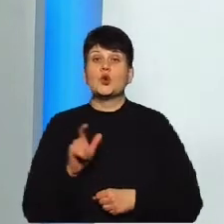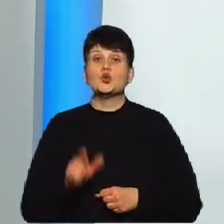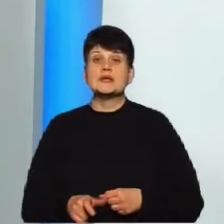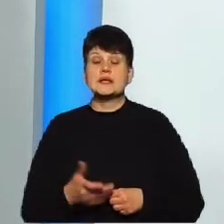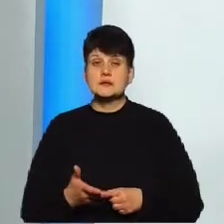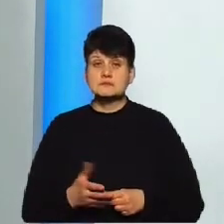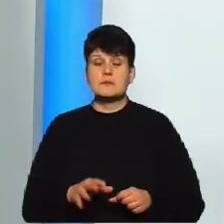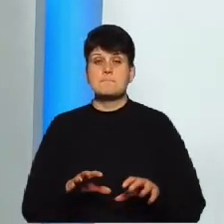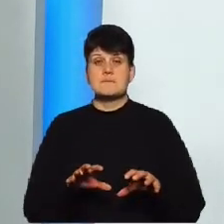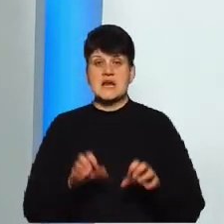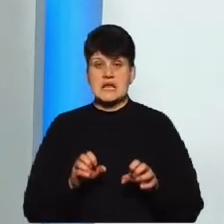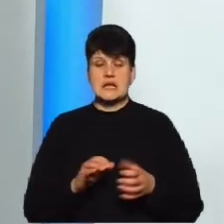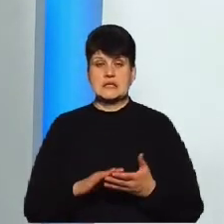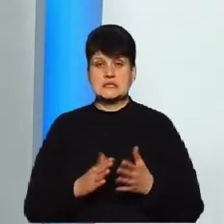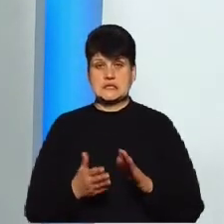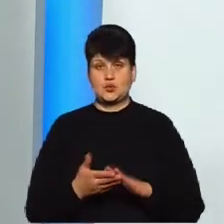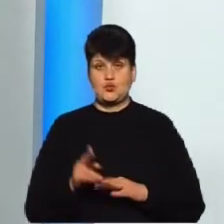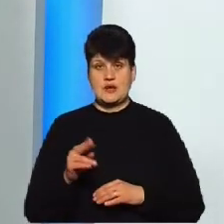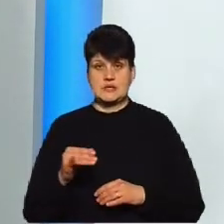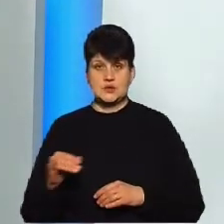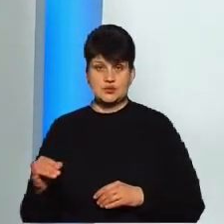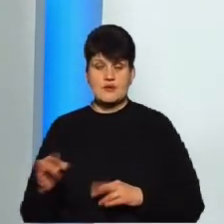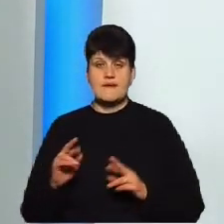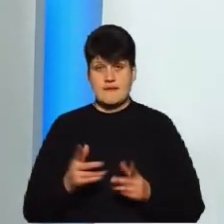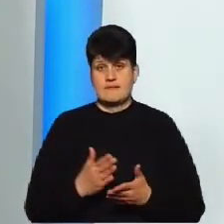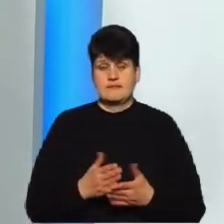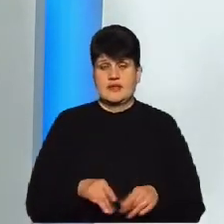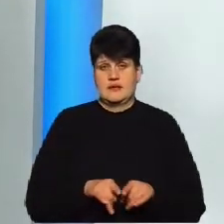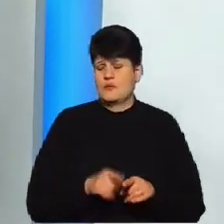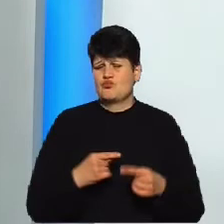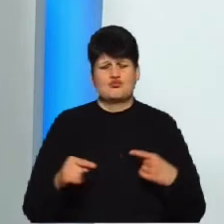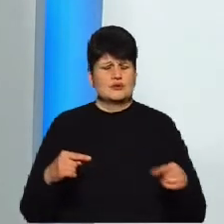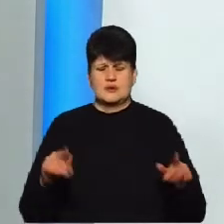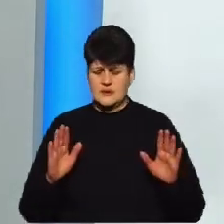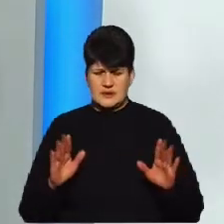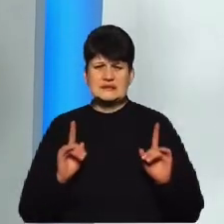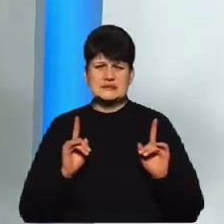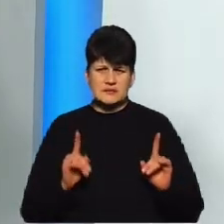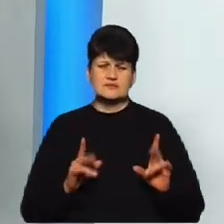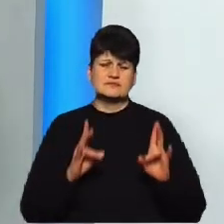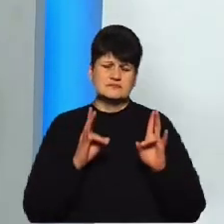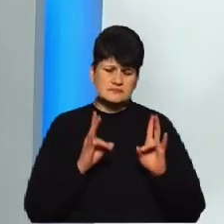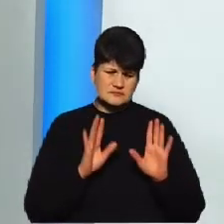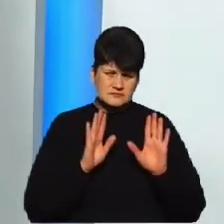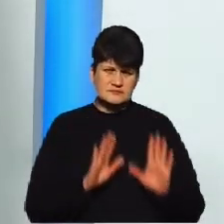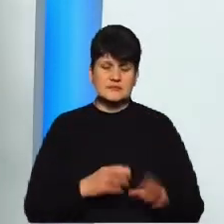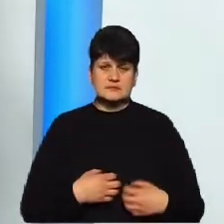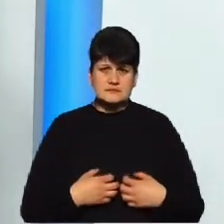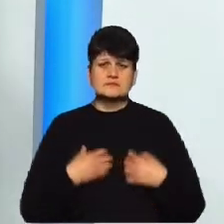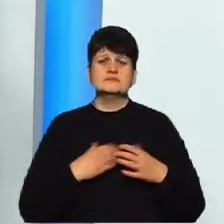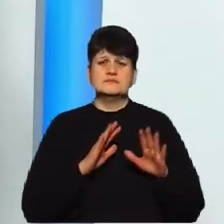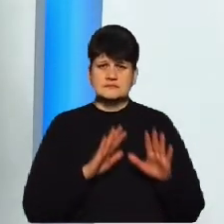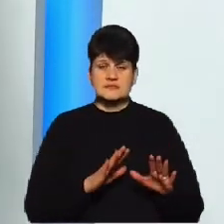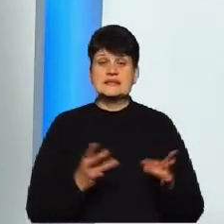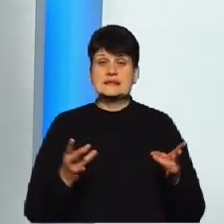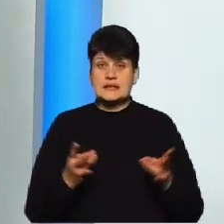прийняти ситуацію, як вона є, будь-яка, навіть якщо вона травмуюча, навіть якщо вона жахлива, треба цю